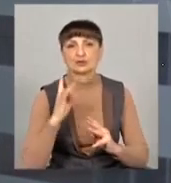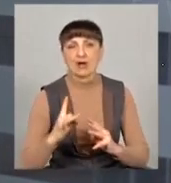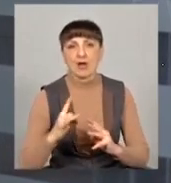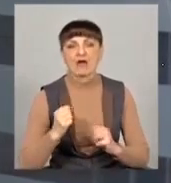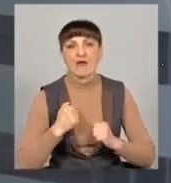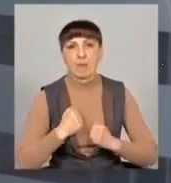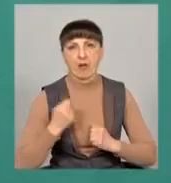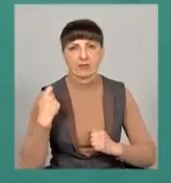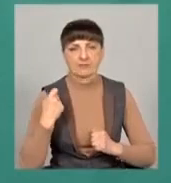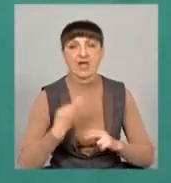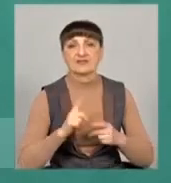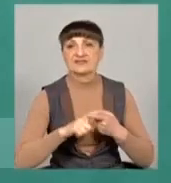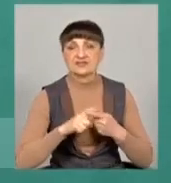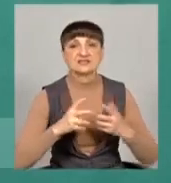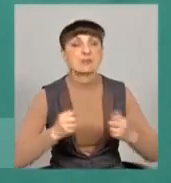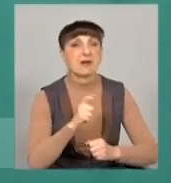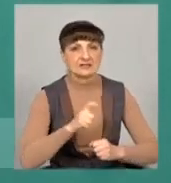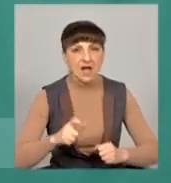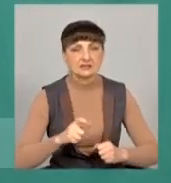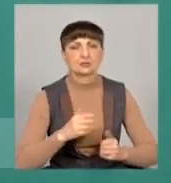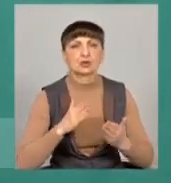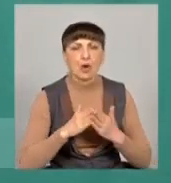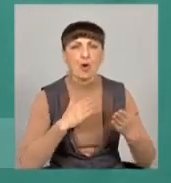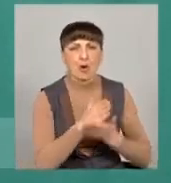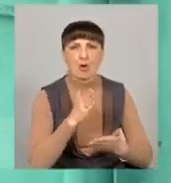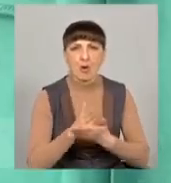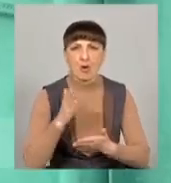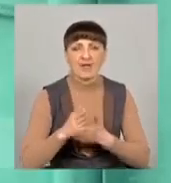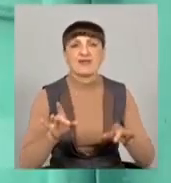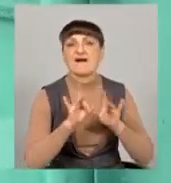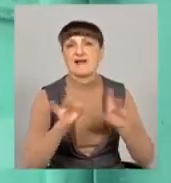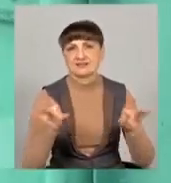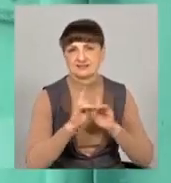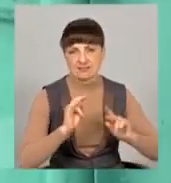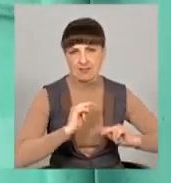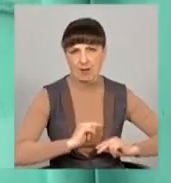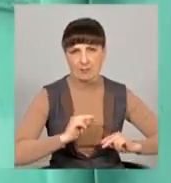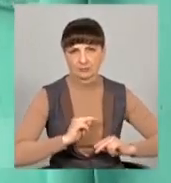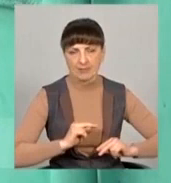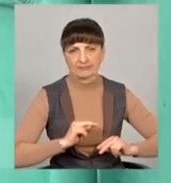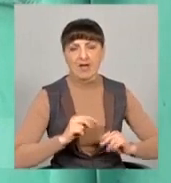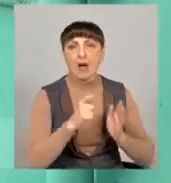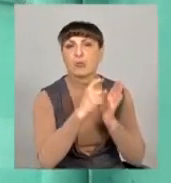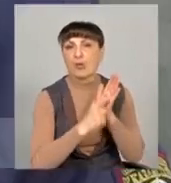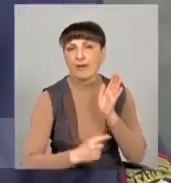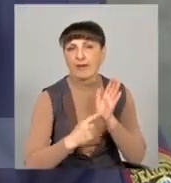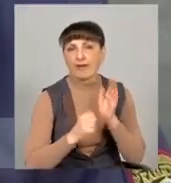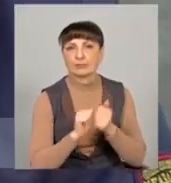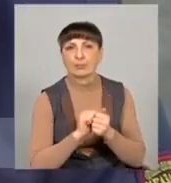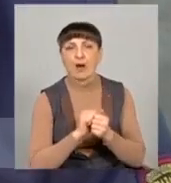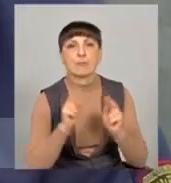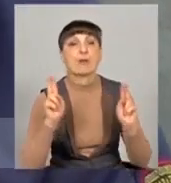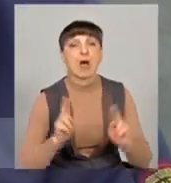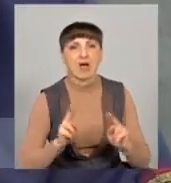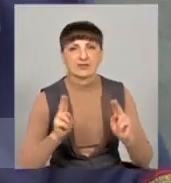банных помещениях в этой связи Спасатели усилили по домовые обходы и разъяснительную работу на буклетах с правилами пожарной